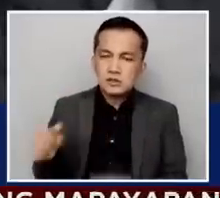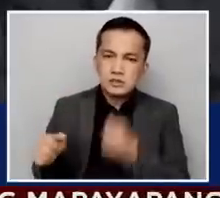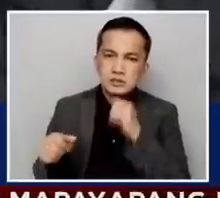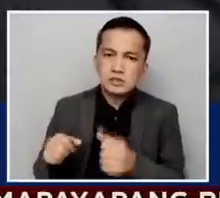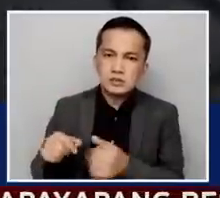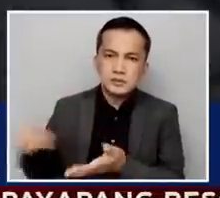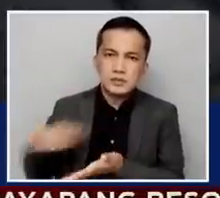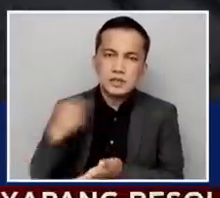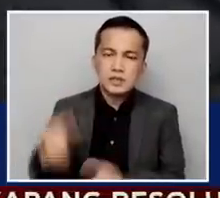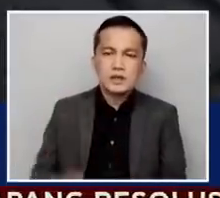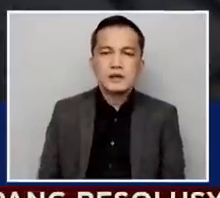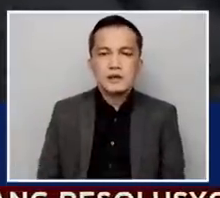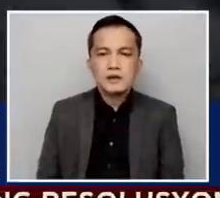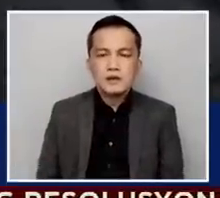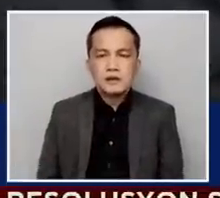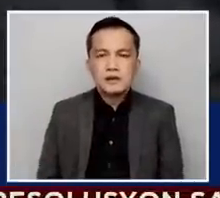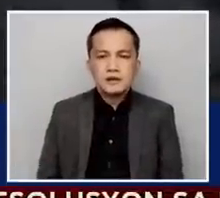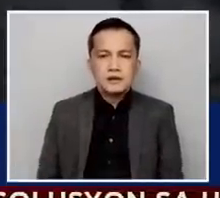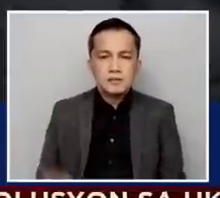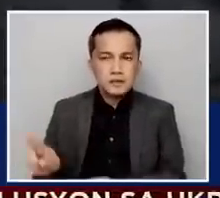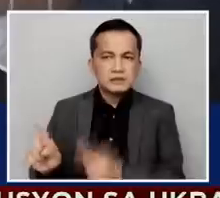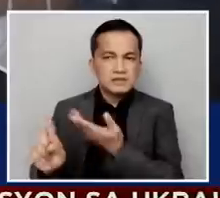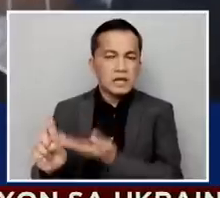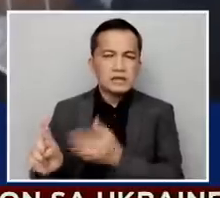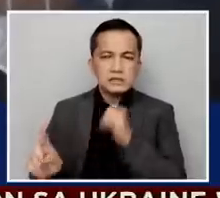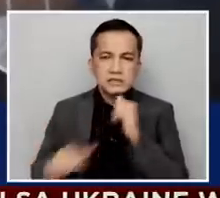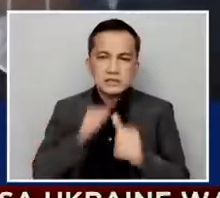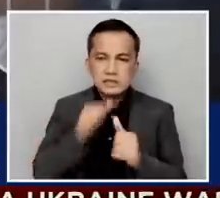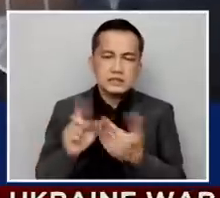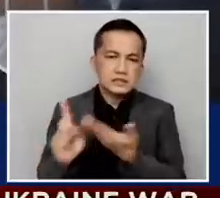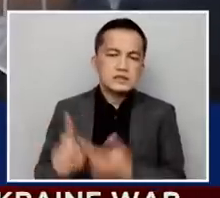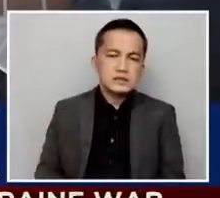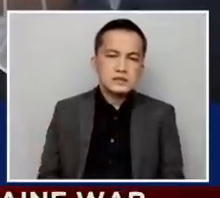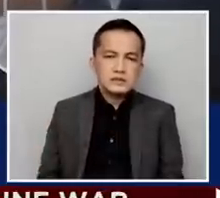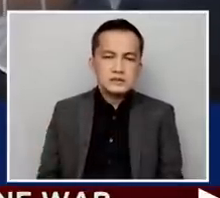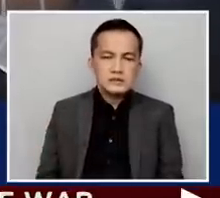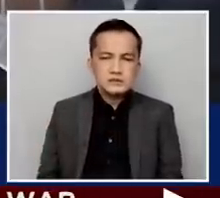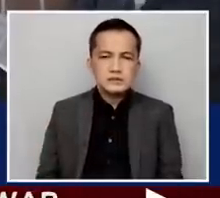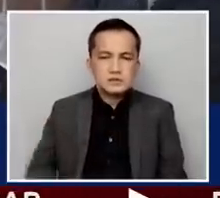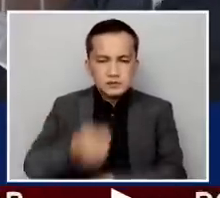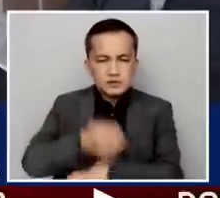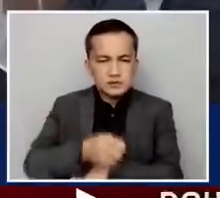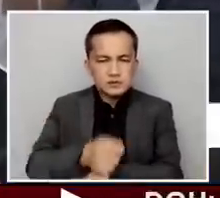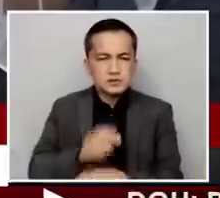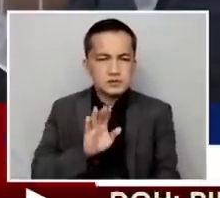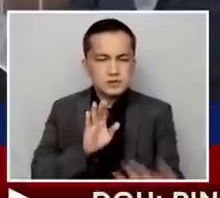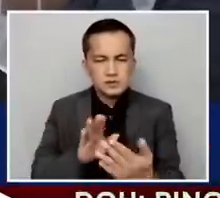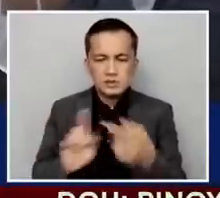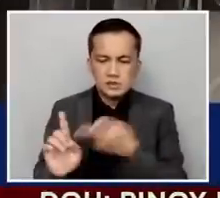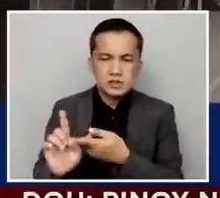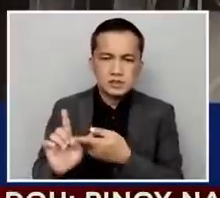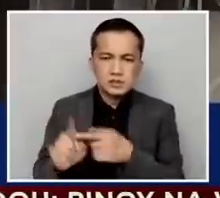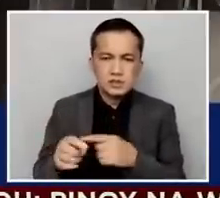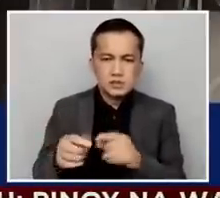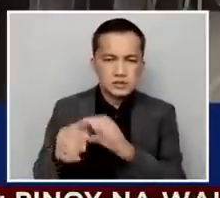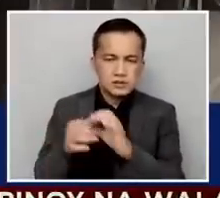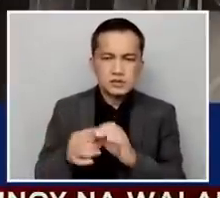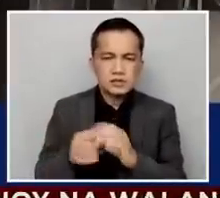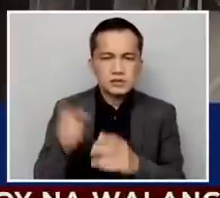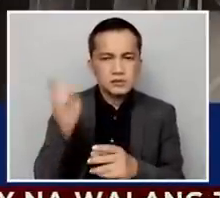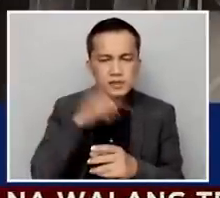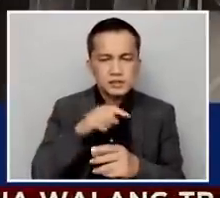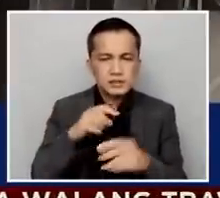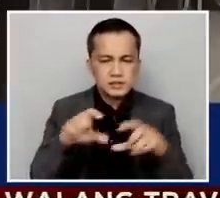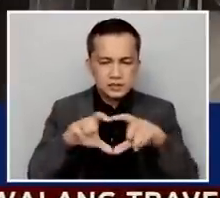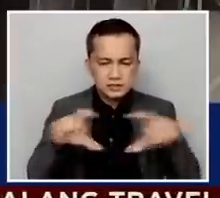Na hindi niya po ako binayaran eh. Pero itinatanggi niya po niya yun. Kinumpronta naman sa hearing si Cruz kaugnay ng umano'y tumalbog na cheque na binayad nito